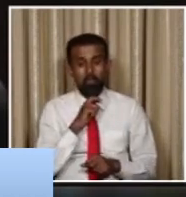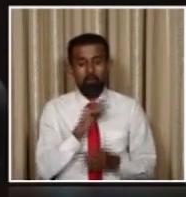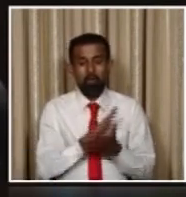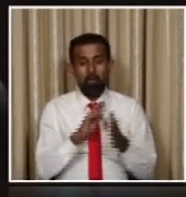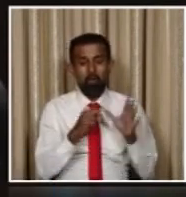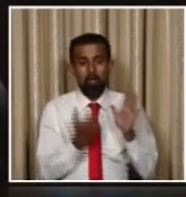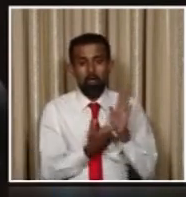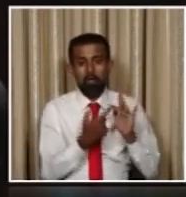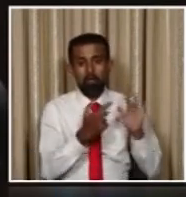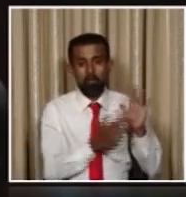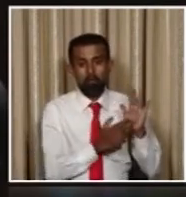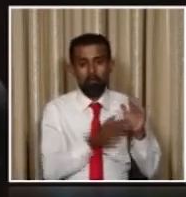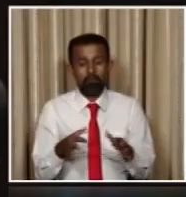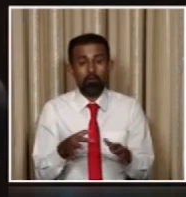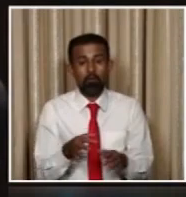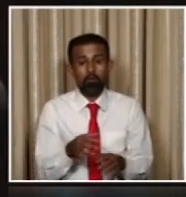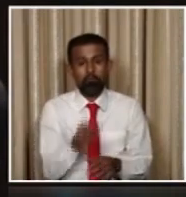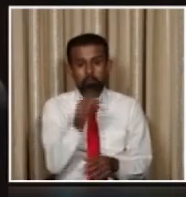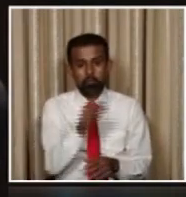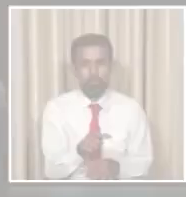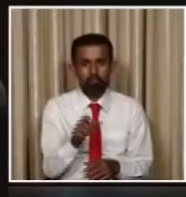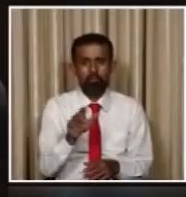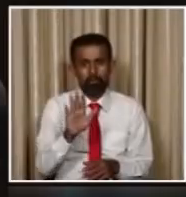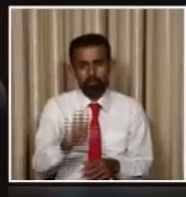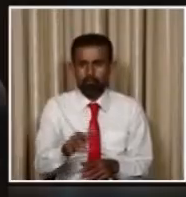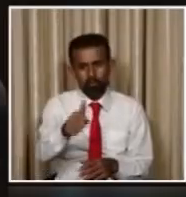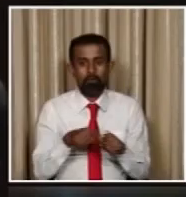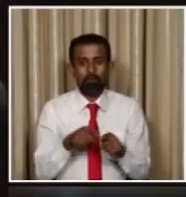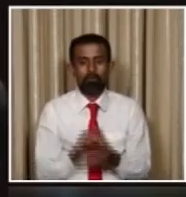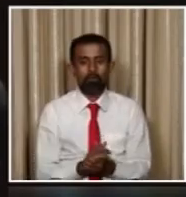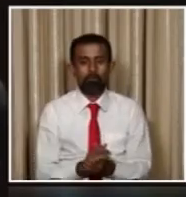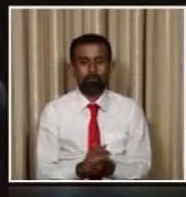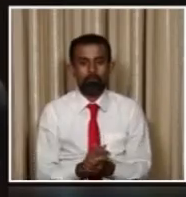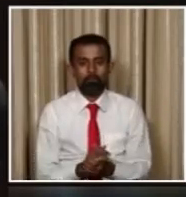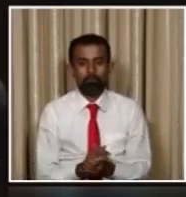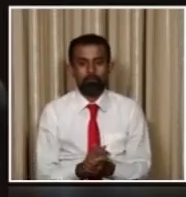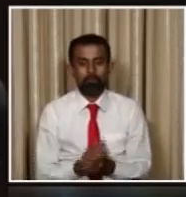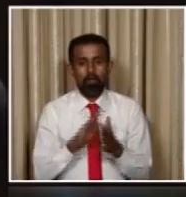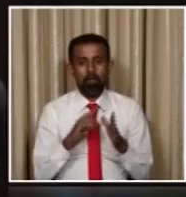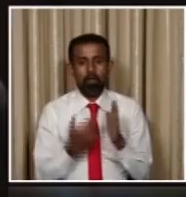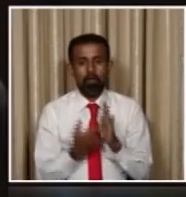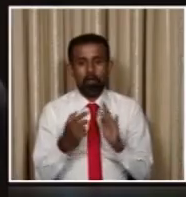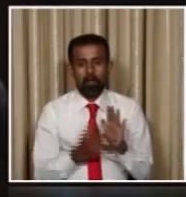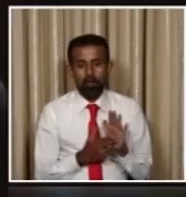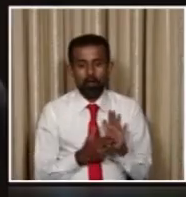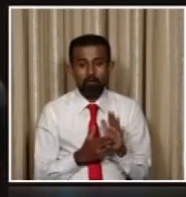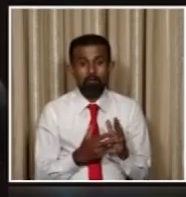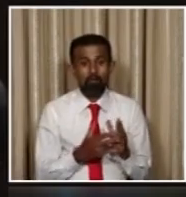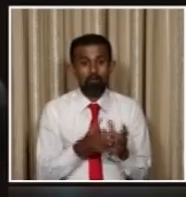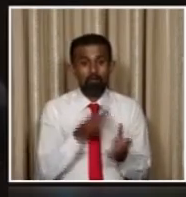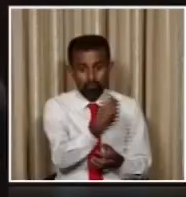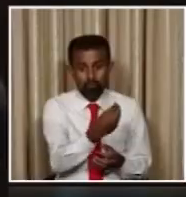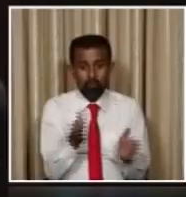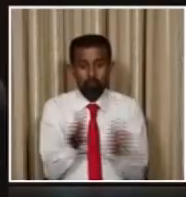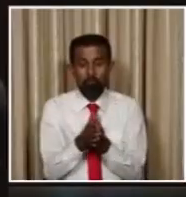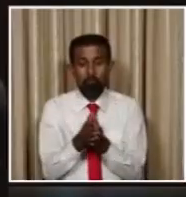ප්‍රාන්දු ඇමතිවරයා දැන් පූසෙක් වෙලා ඔබතුමා හිතයන හොඳයි ගරුමැතුමා දැන් හරෙන් ප්‍රාන්දු මහත්තයා උර්කයන් මැද බැටළුවේ